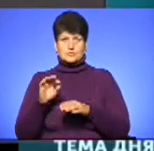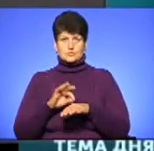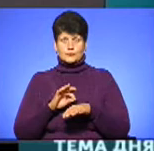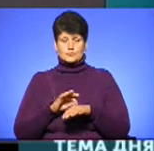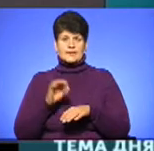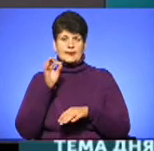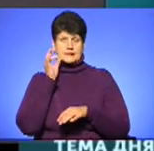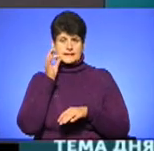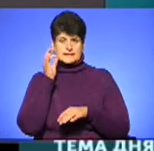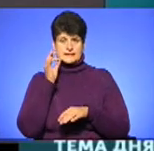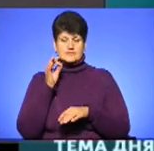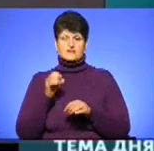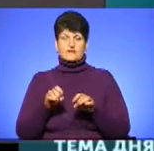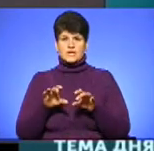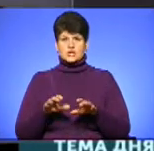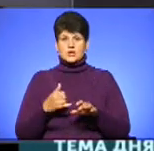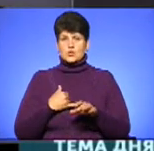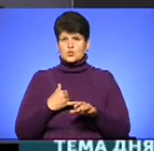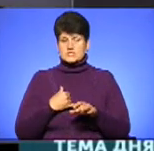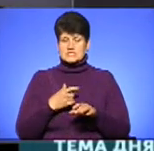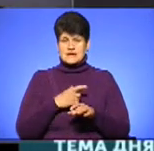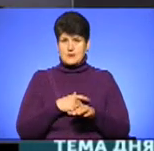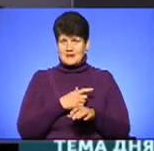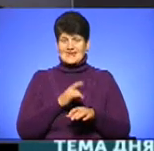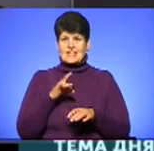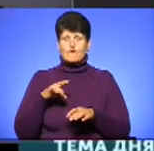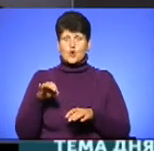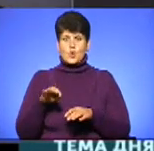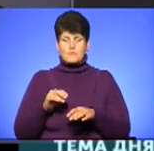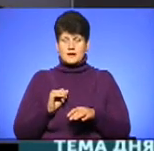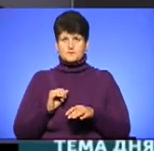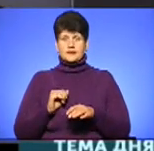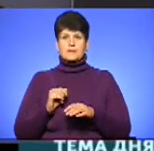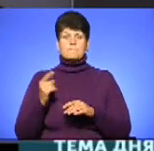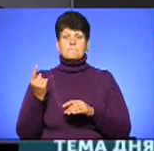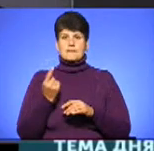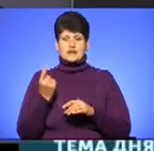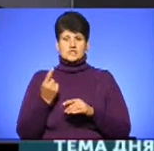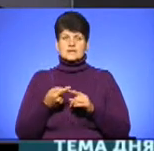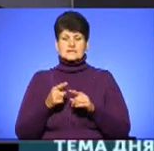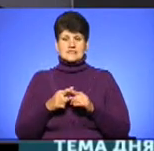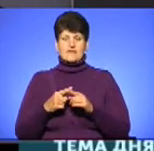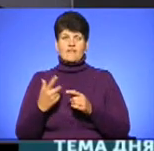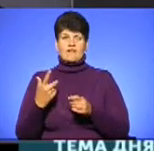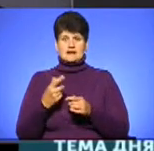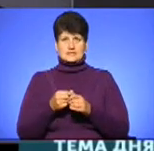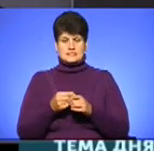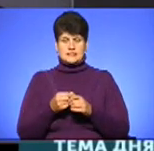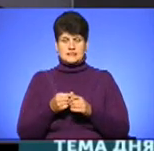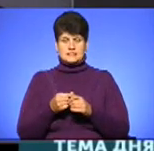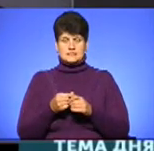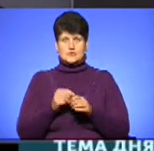себе Європа. Ну, в основному розв'язала, правніше сказати, вперше та вакцинація методом,